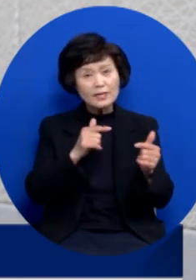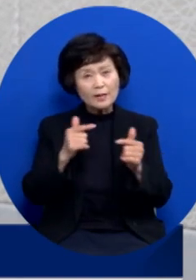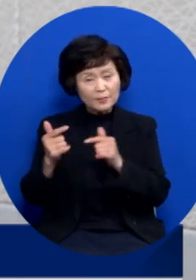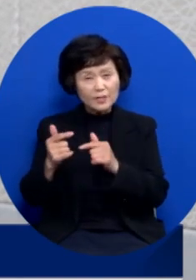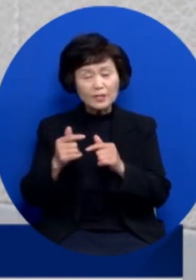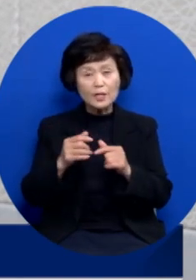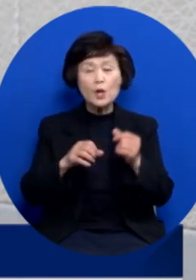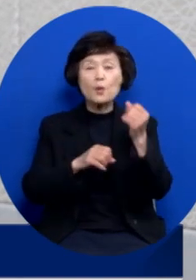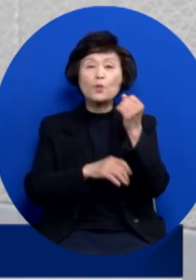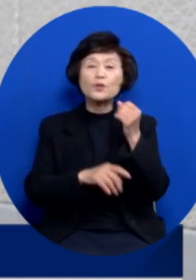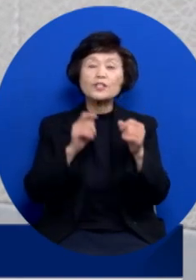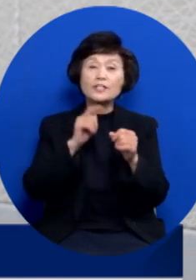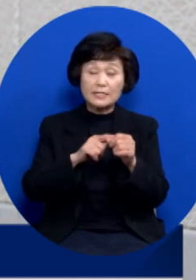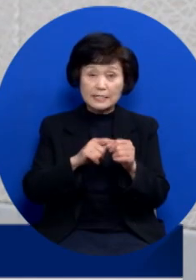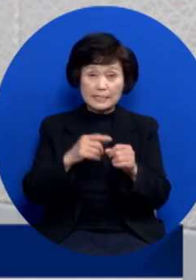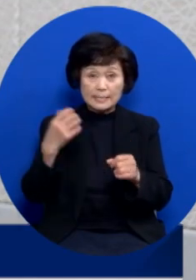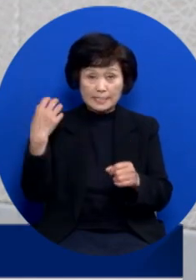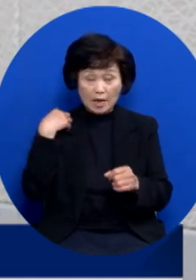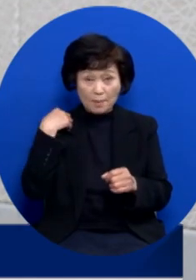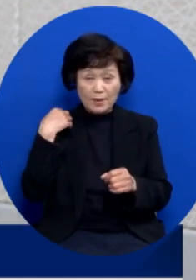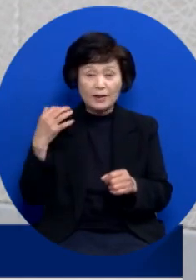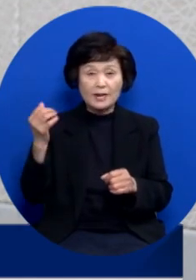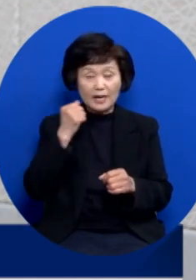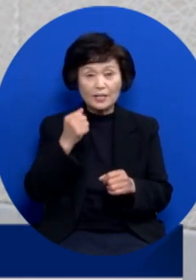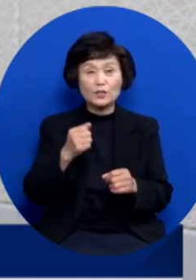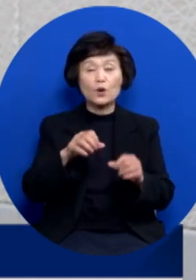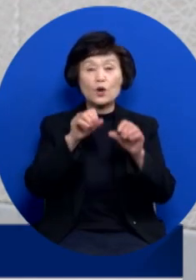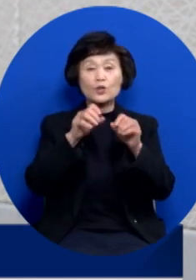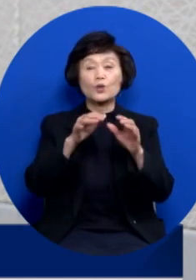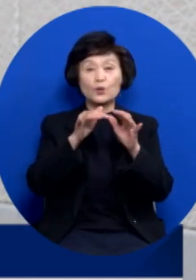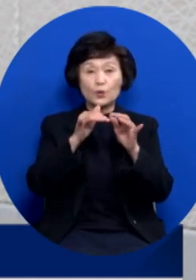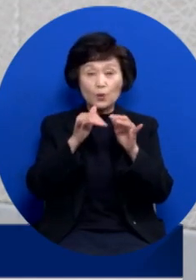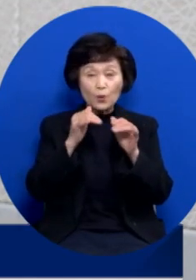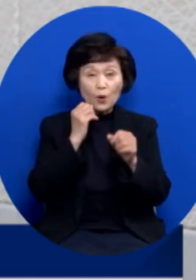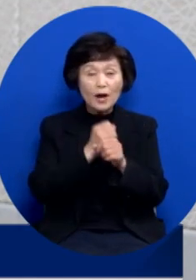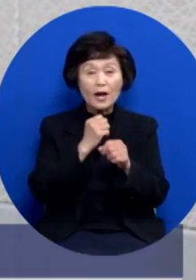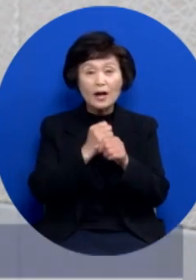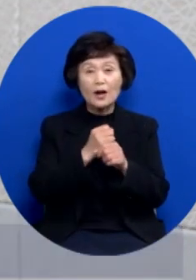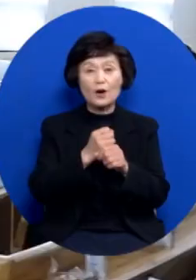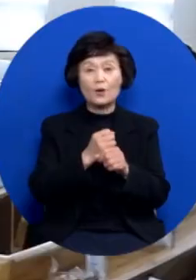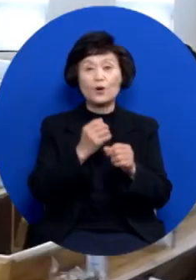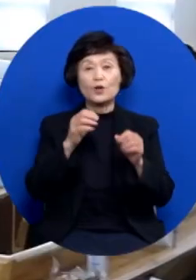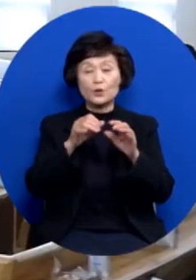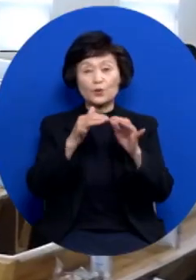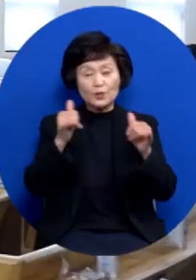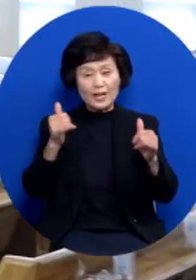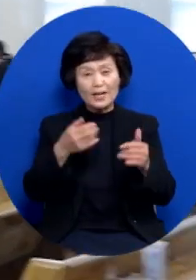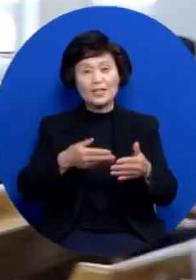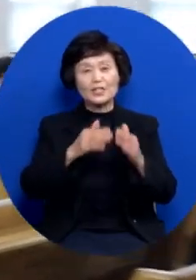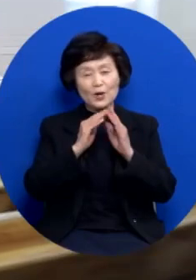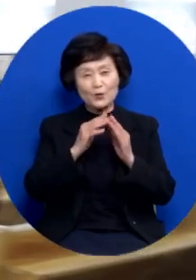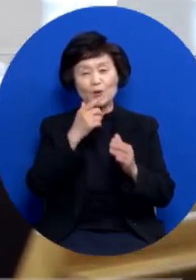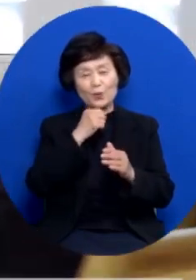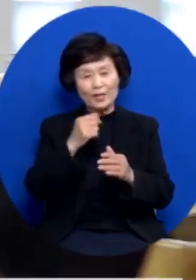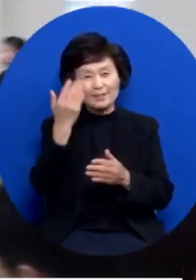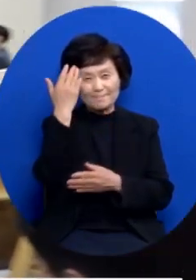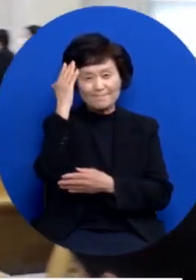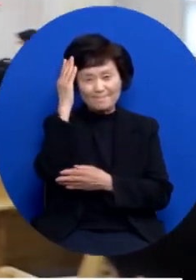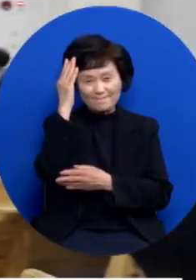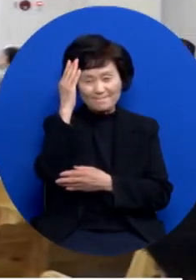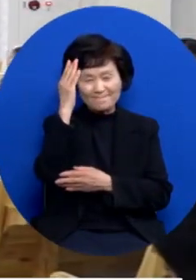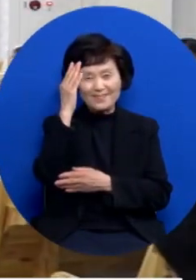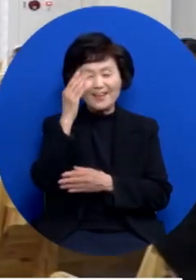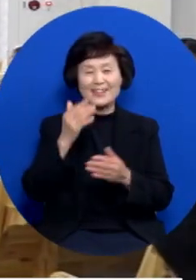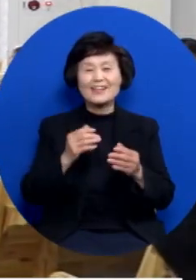전도가 되고 양육이 되고 제자가 세워지기를 원하는 마음으로 이 세미나를 열게 되었습니다. 이번 세미나에서는 하나교회